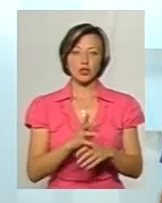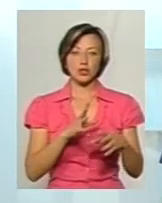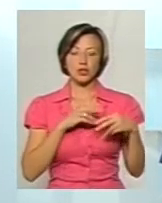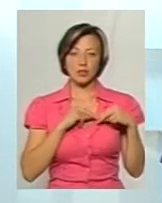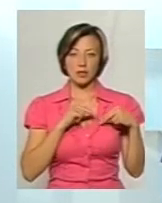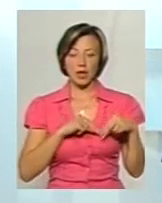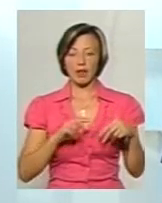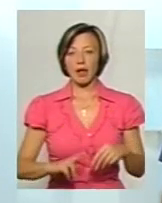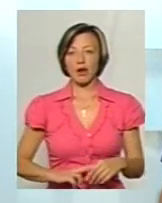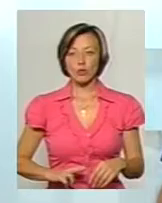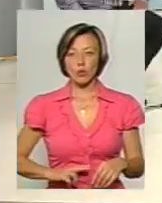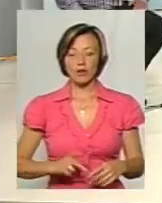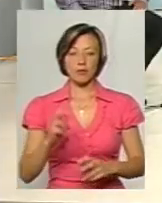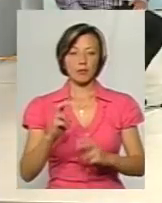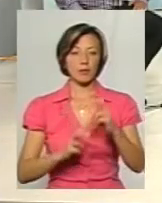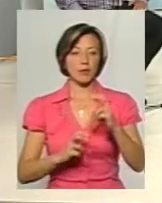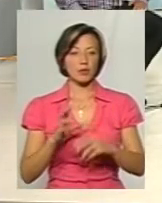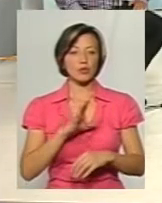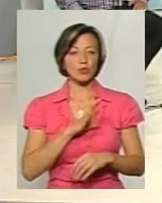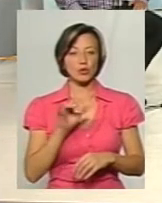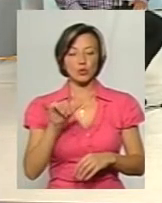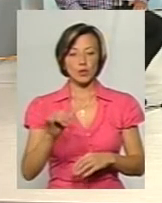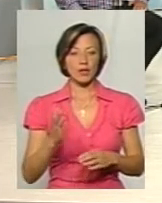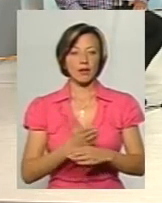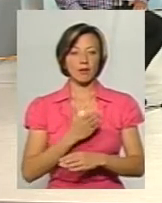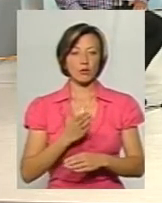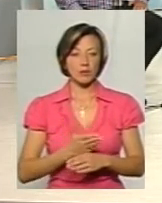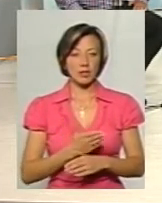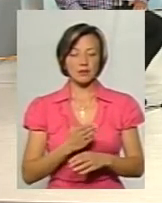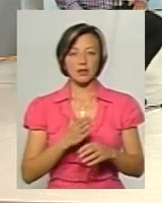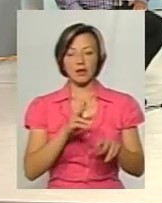директорів підприємств, от, будучи в них на виробництвах,